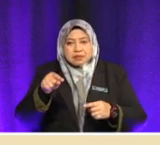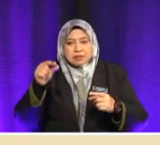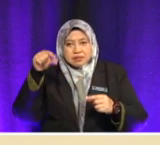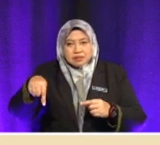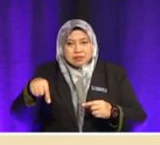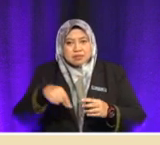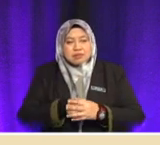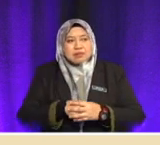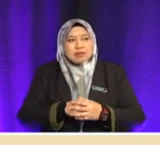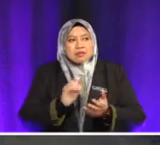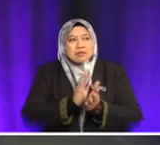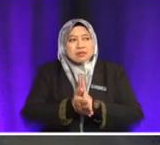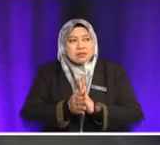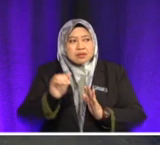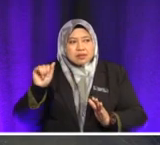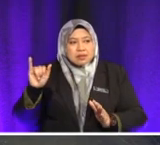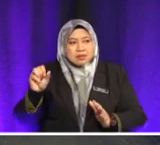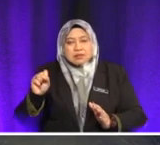jadi Aisyah